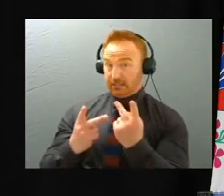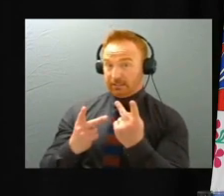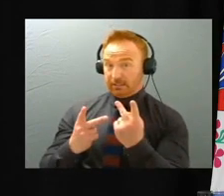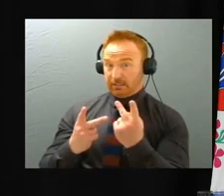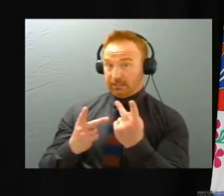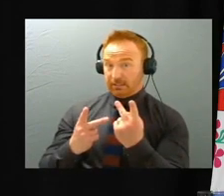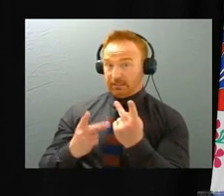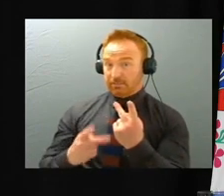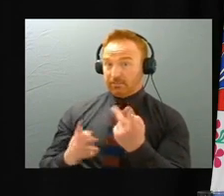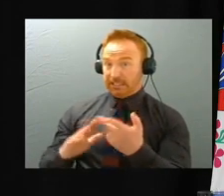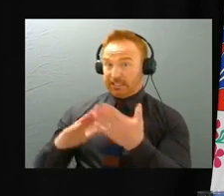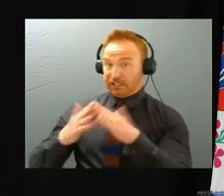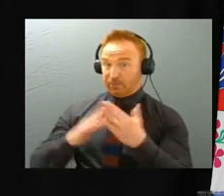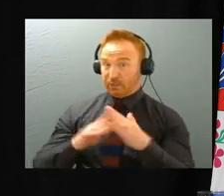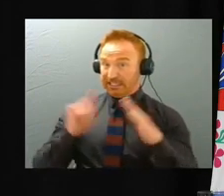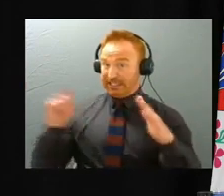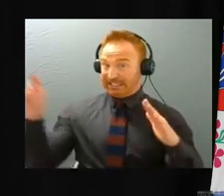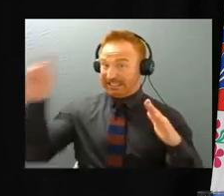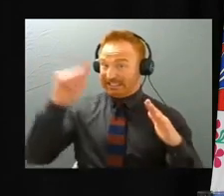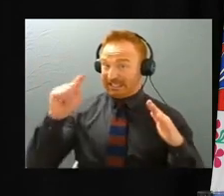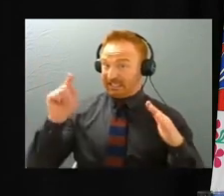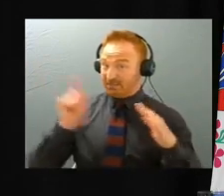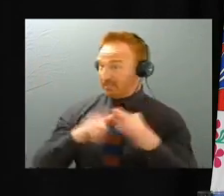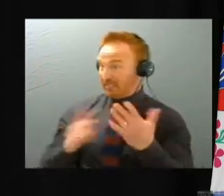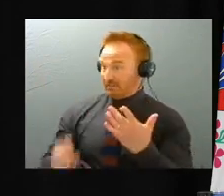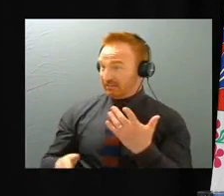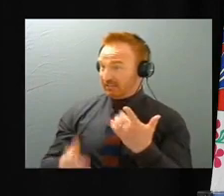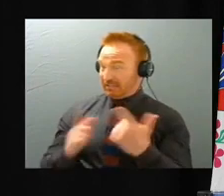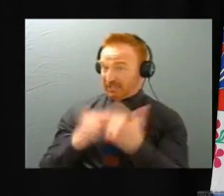the restrictions? Can they go anywhere?